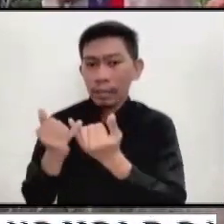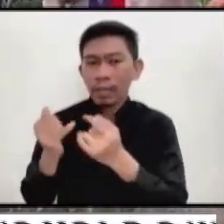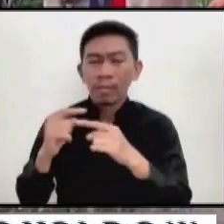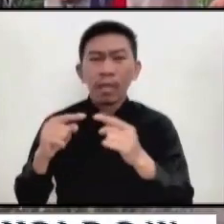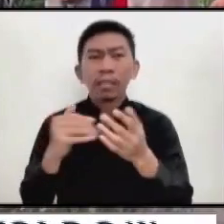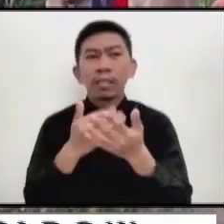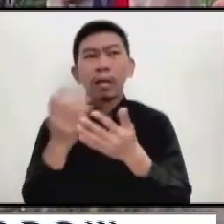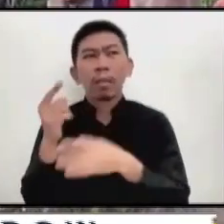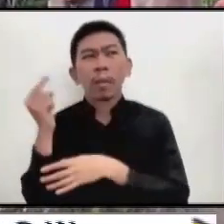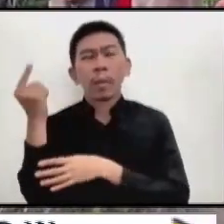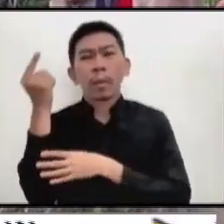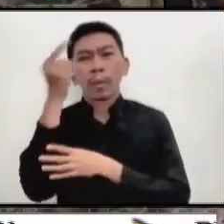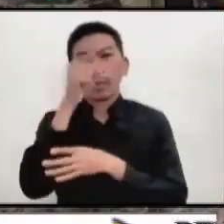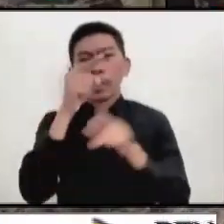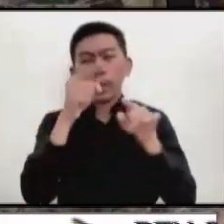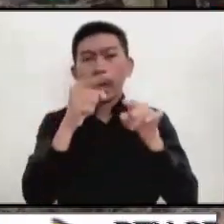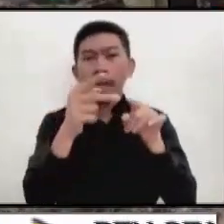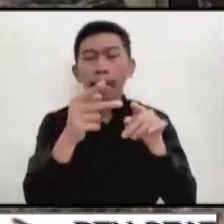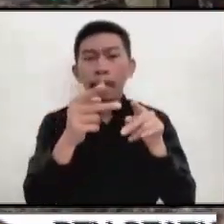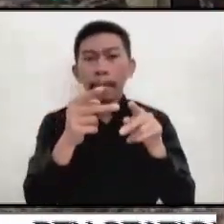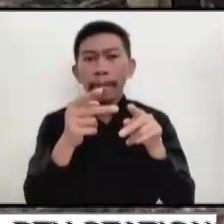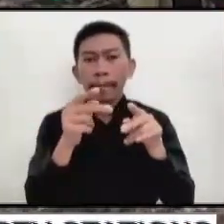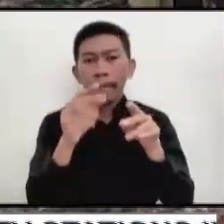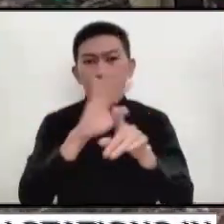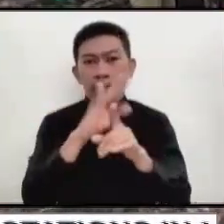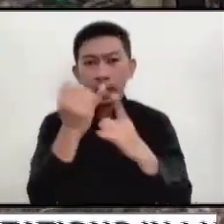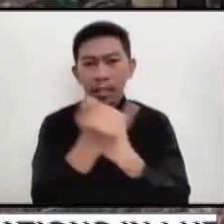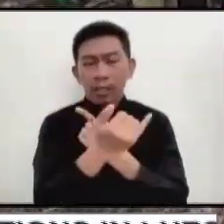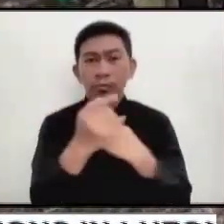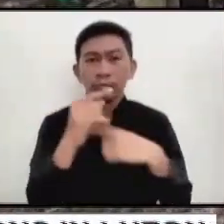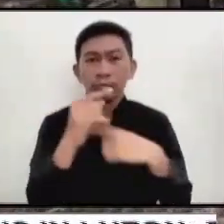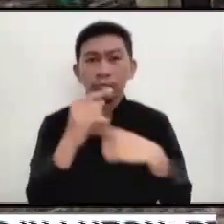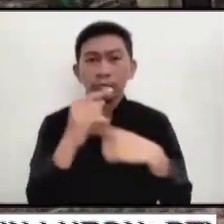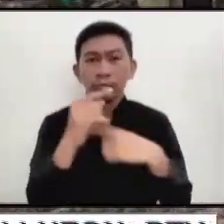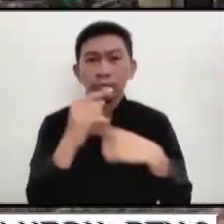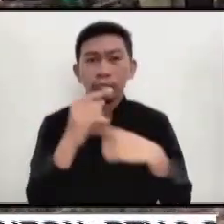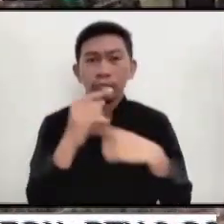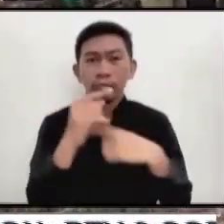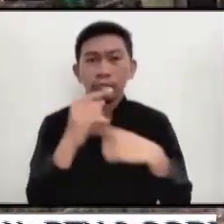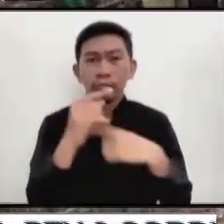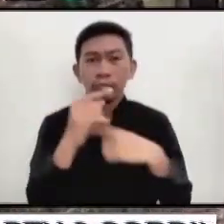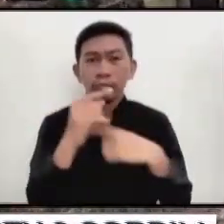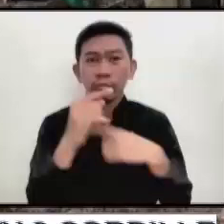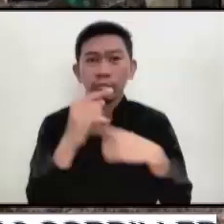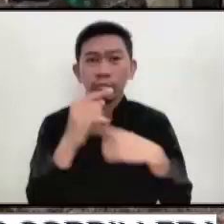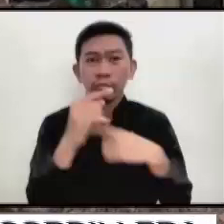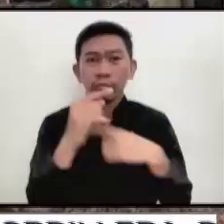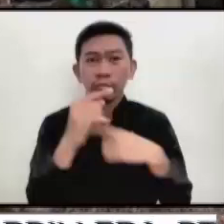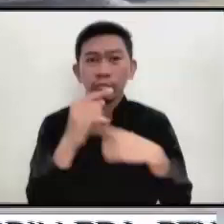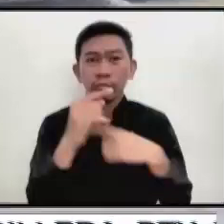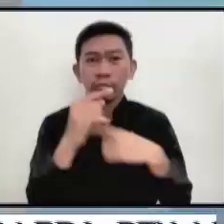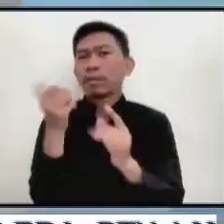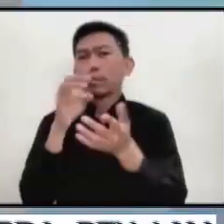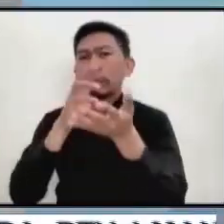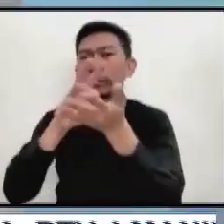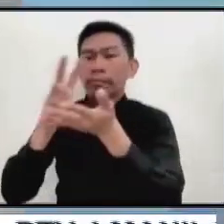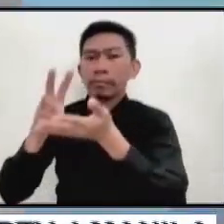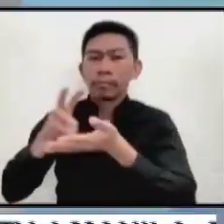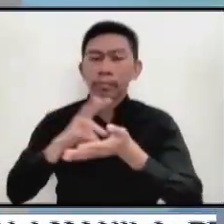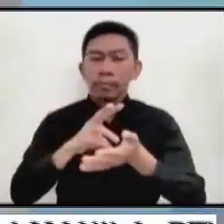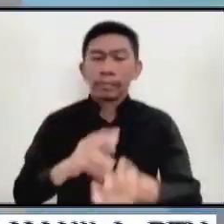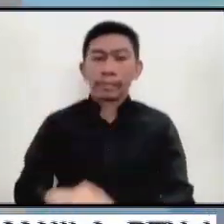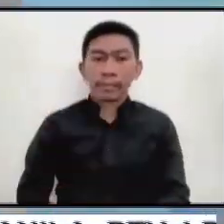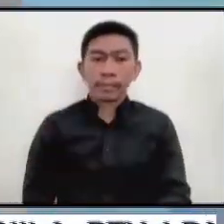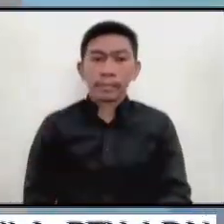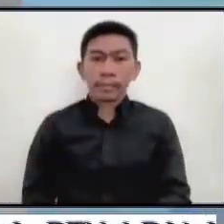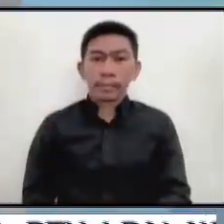po talaga ang medyo walang kuryente sa ngayon at sa ibang bayan. Okay. Gov, meron po ba kayong panawagan